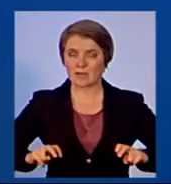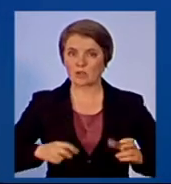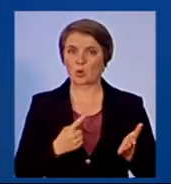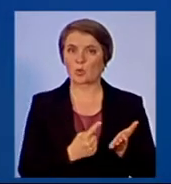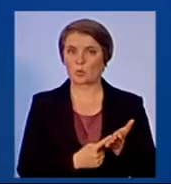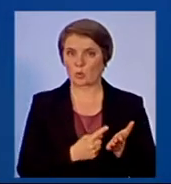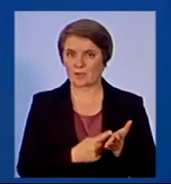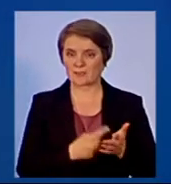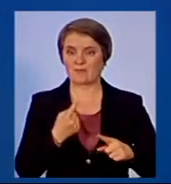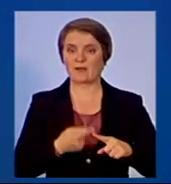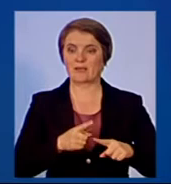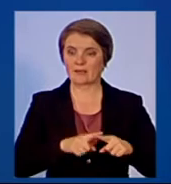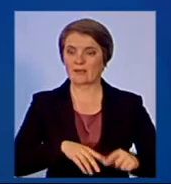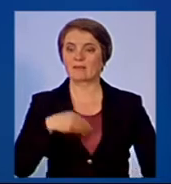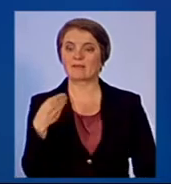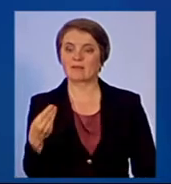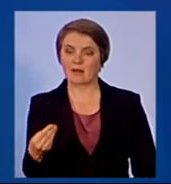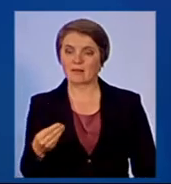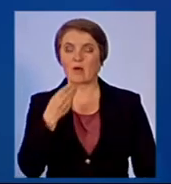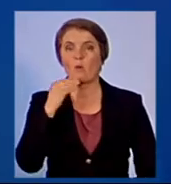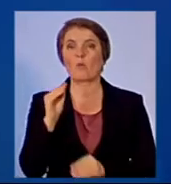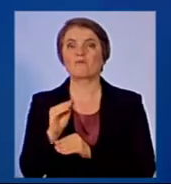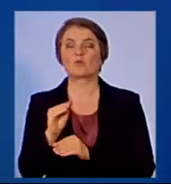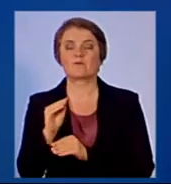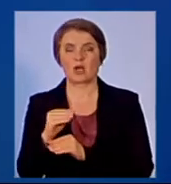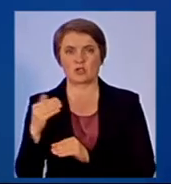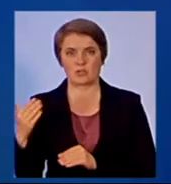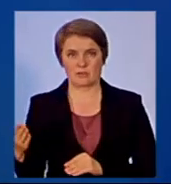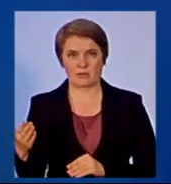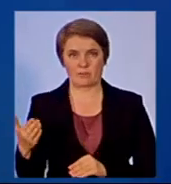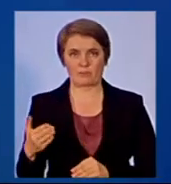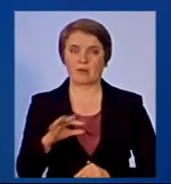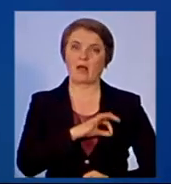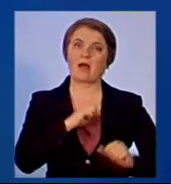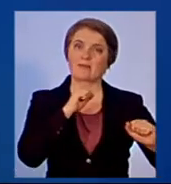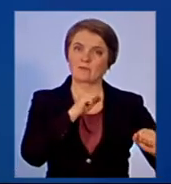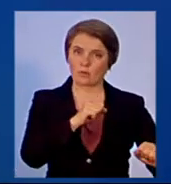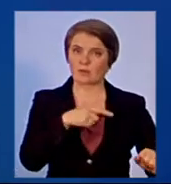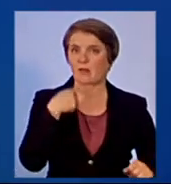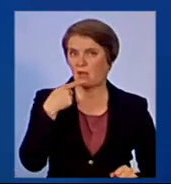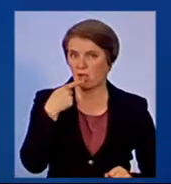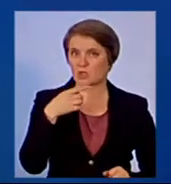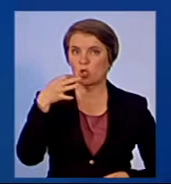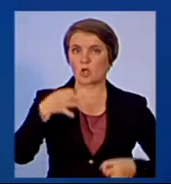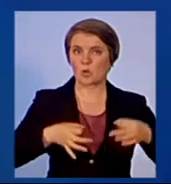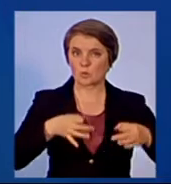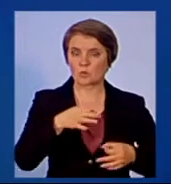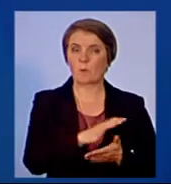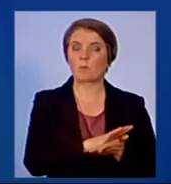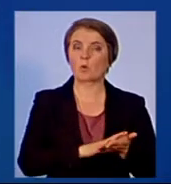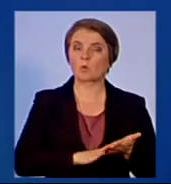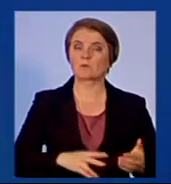Про це новинам на першому розповів адвокат Марк Фейгін. За його словами, суд продовжить 25 квітня, тоді слухатимуть